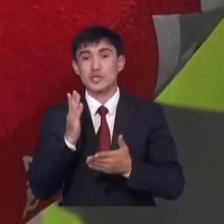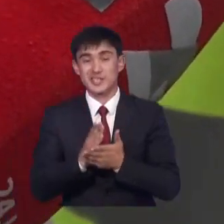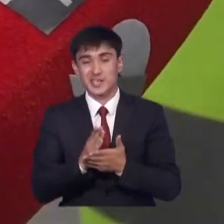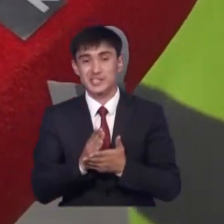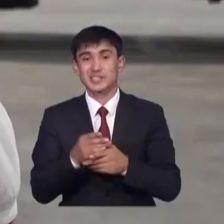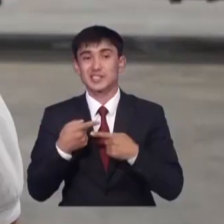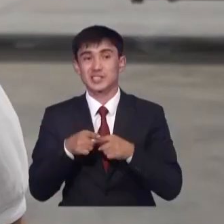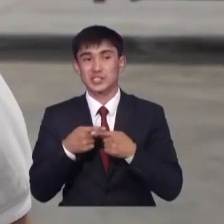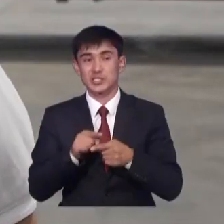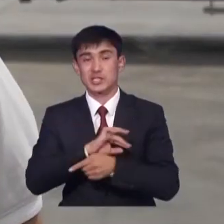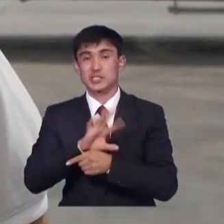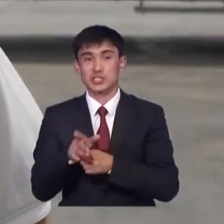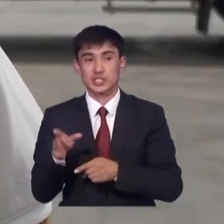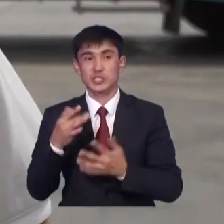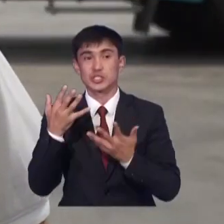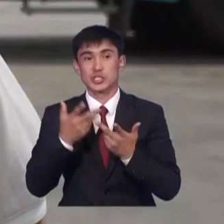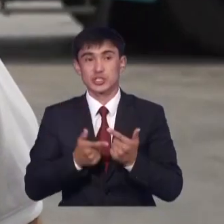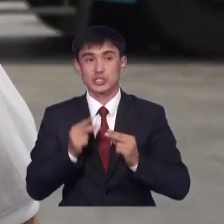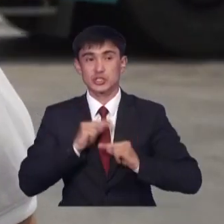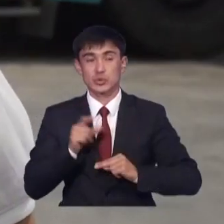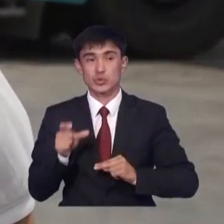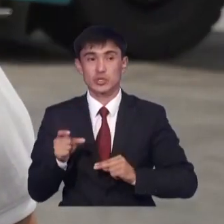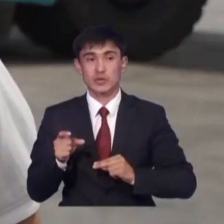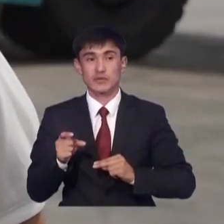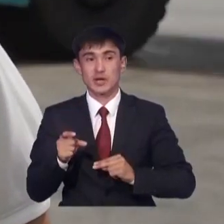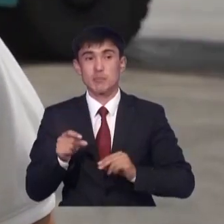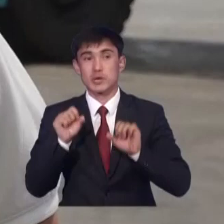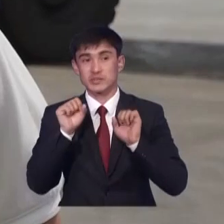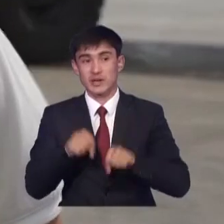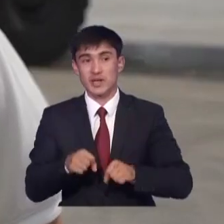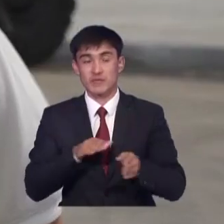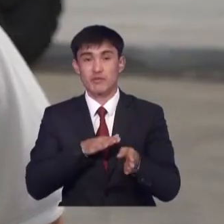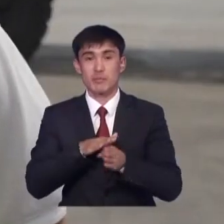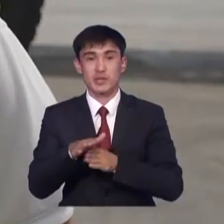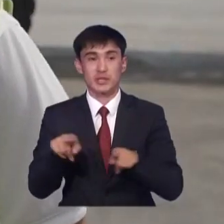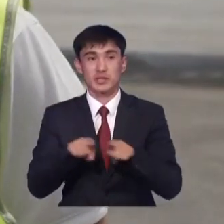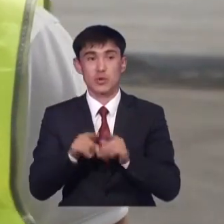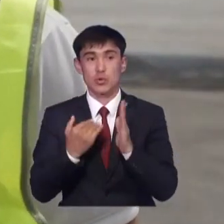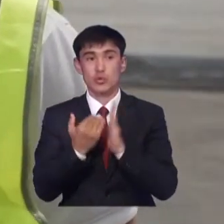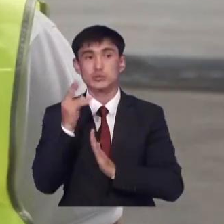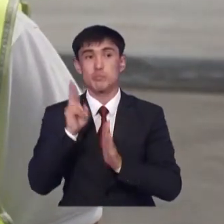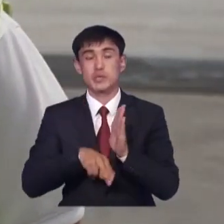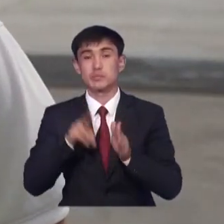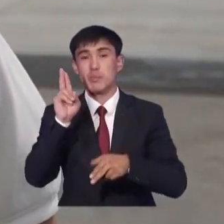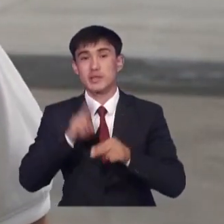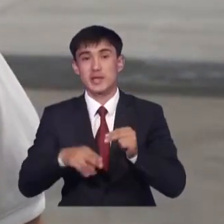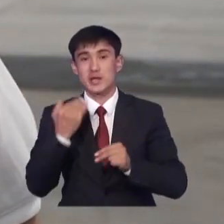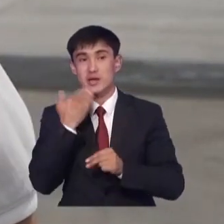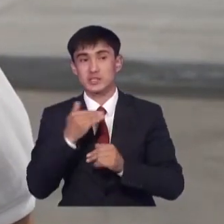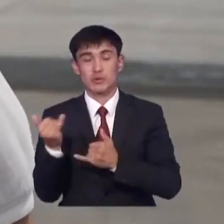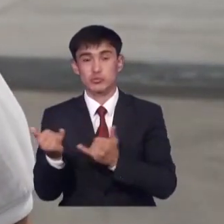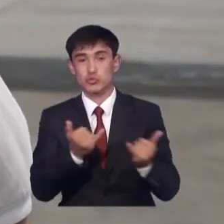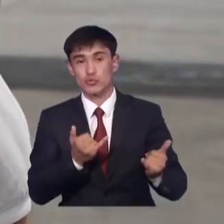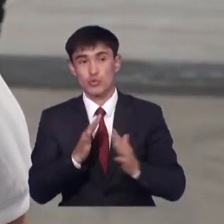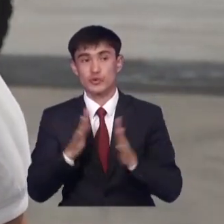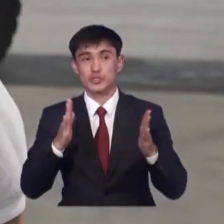имеющееся техническое оснащение и численность сотрудников на станции позволяет осуществить такой рост без потери качества обслуживания.